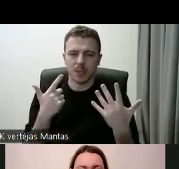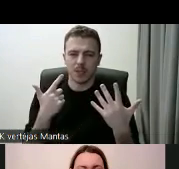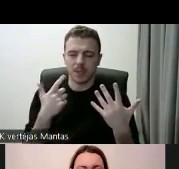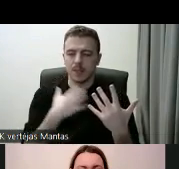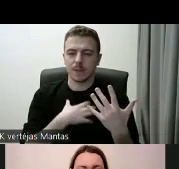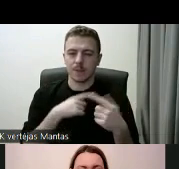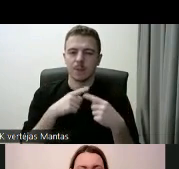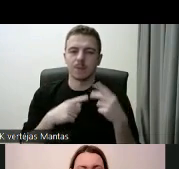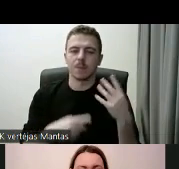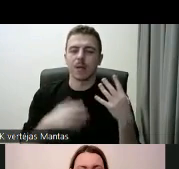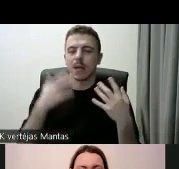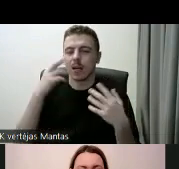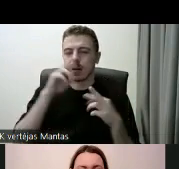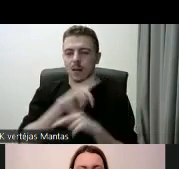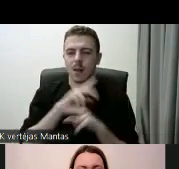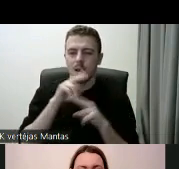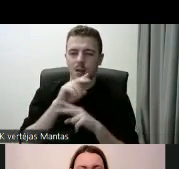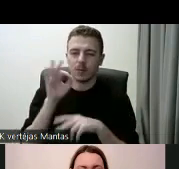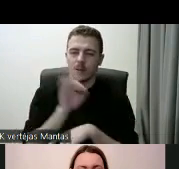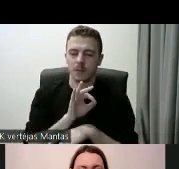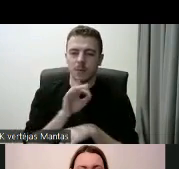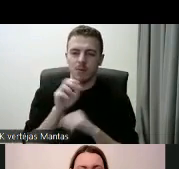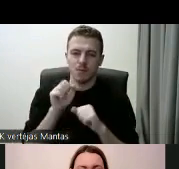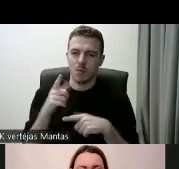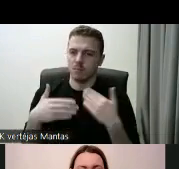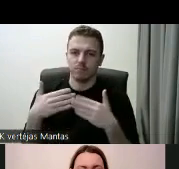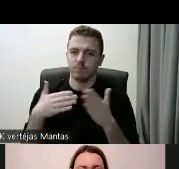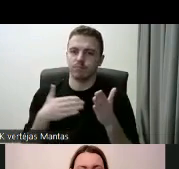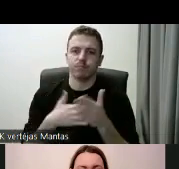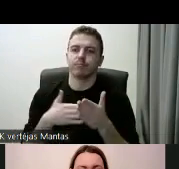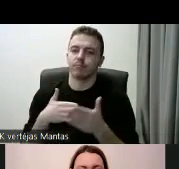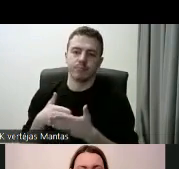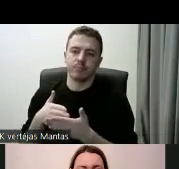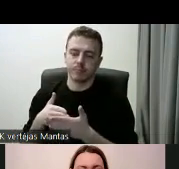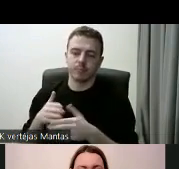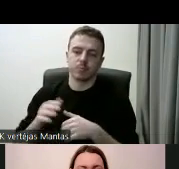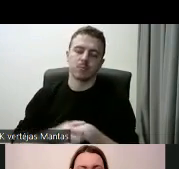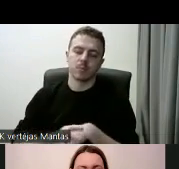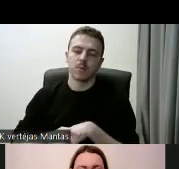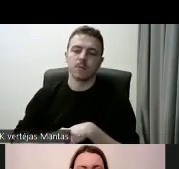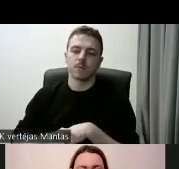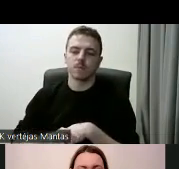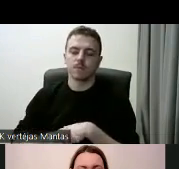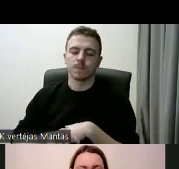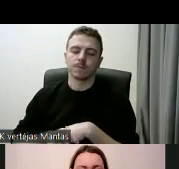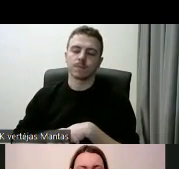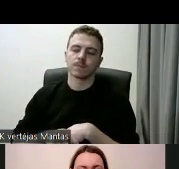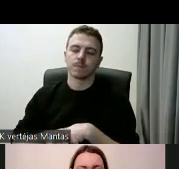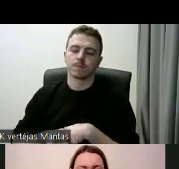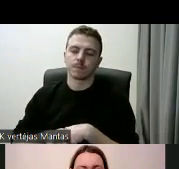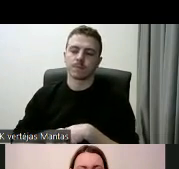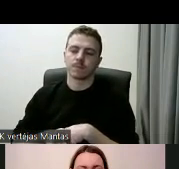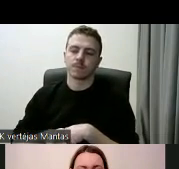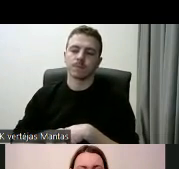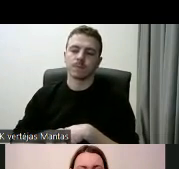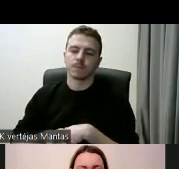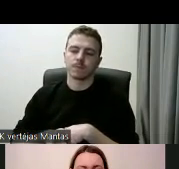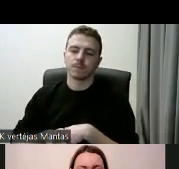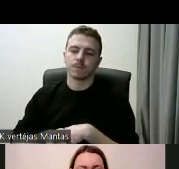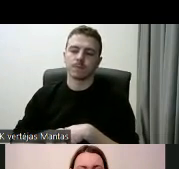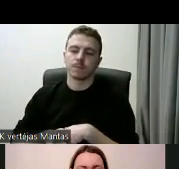yra klaidas, kurios gali neleisti įvykti pokyčiams ir kas gali mūsų stabdyti nuo pokyčių įgyvendinimo.